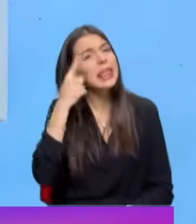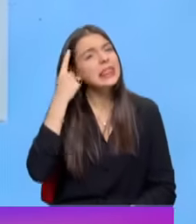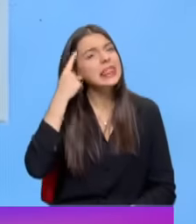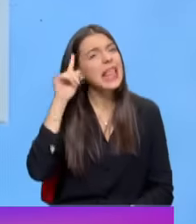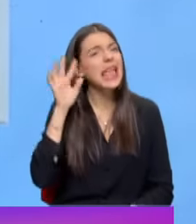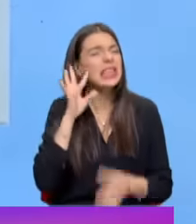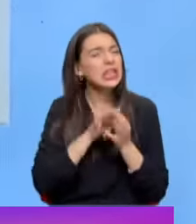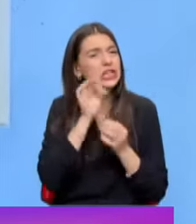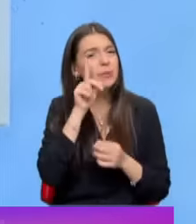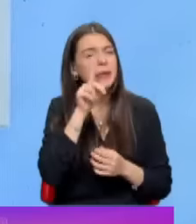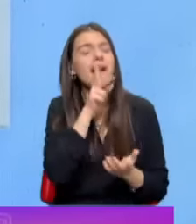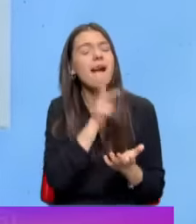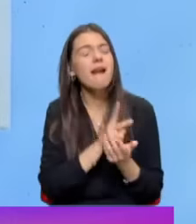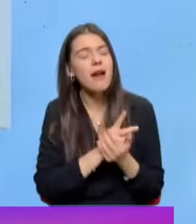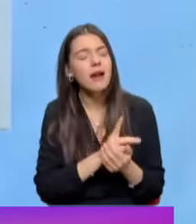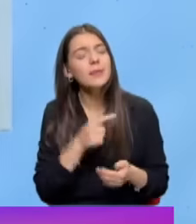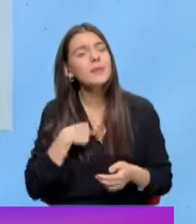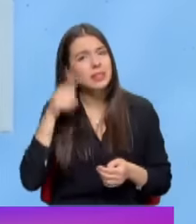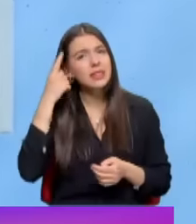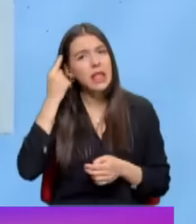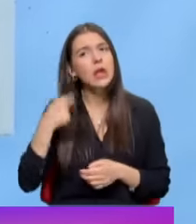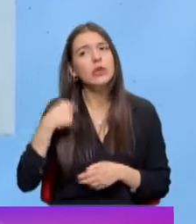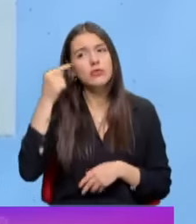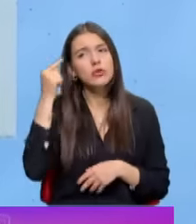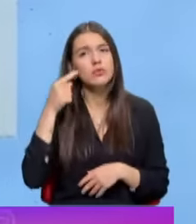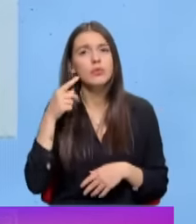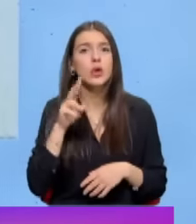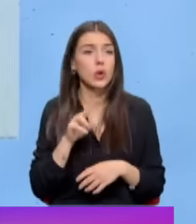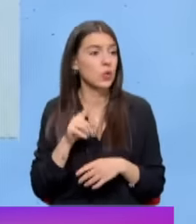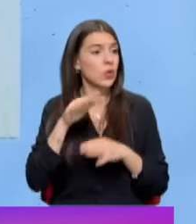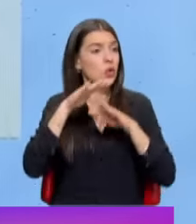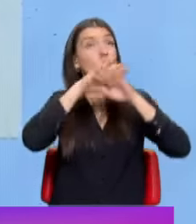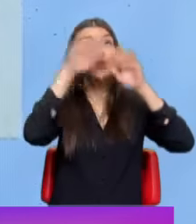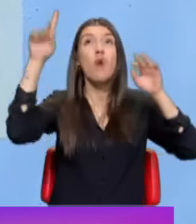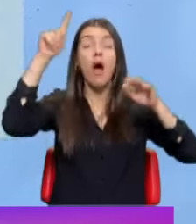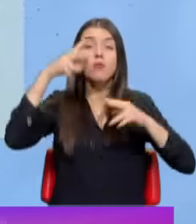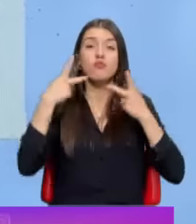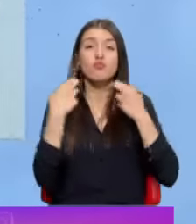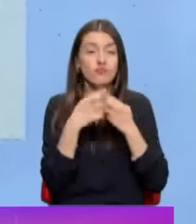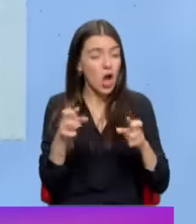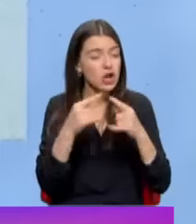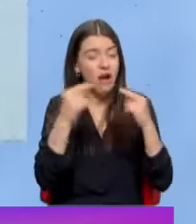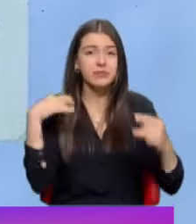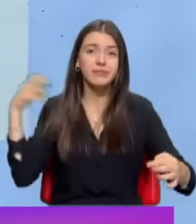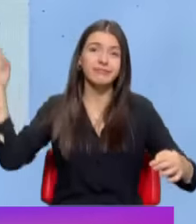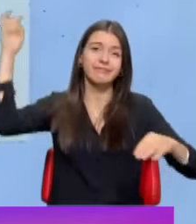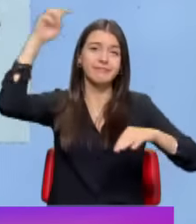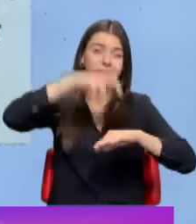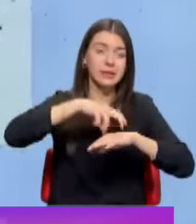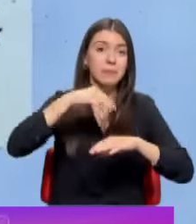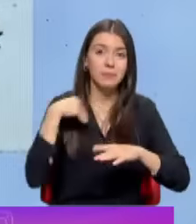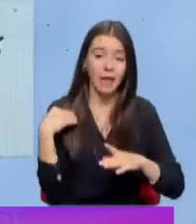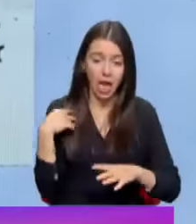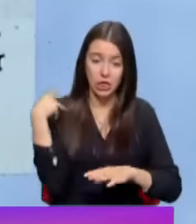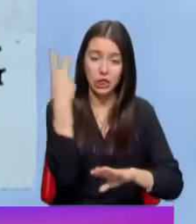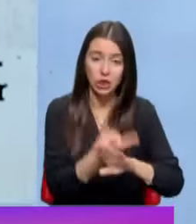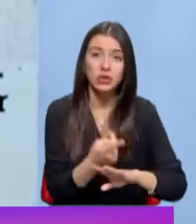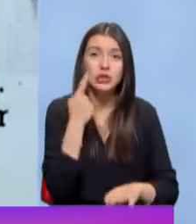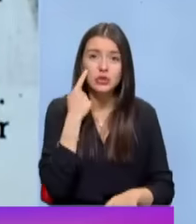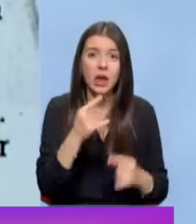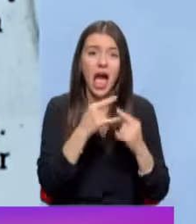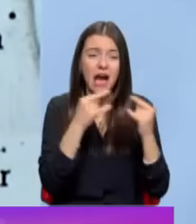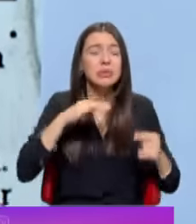karardı. Tek başıma uzun uzun düşünüp yüksekten boş bir havuza atladım. Ben düşene kadar havuz dolacak diye hesap ettim. Tam